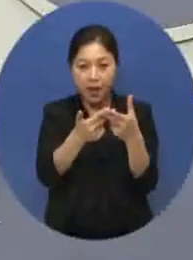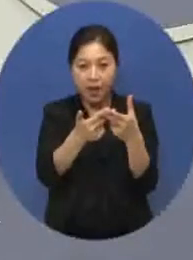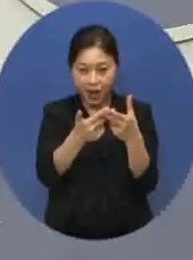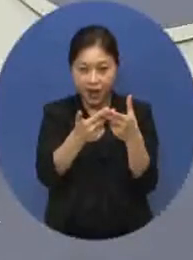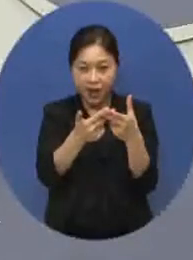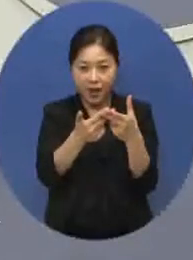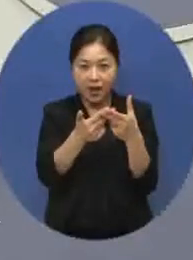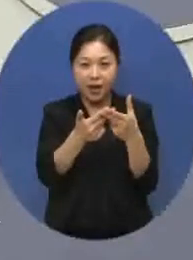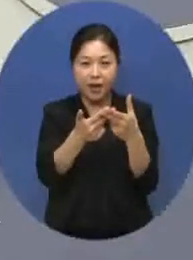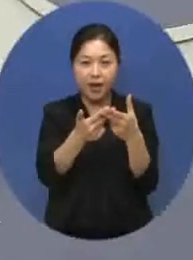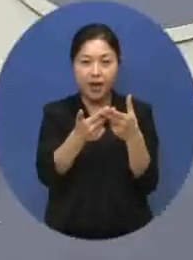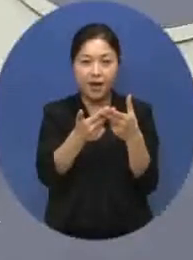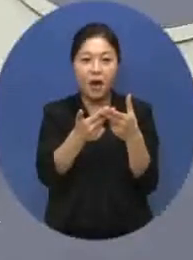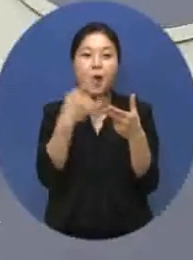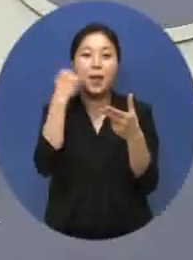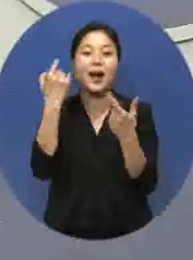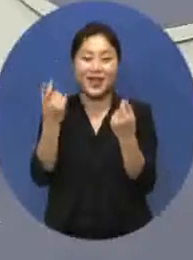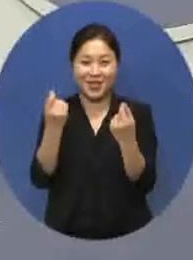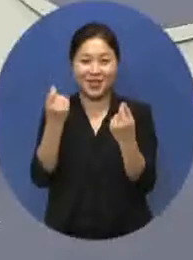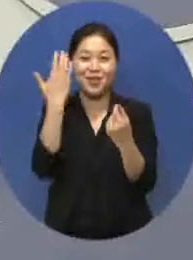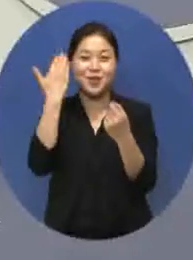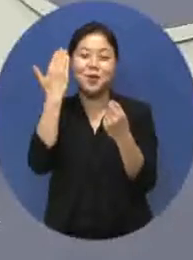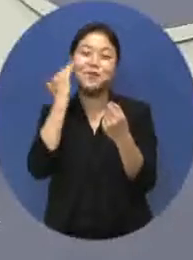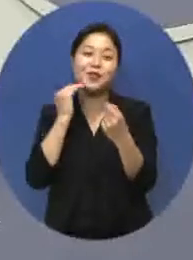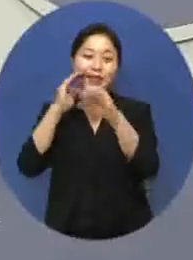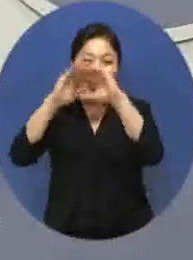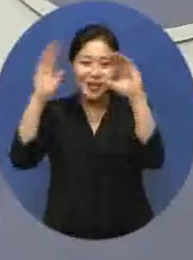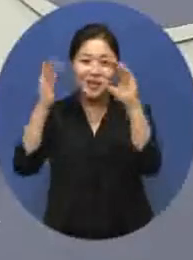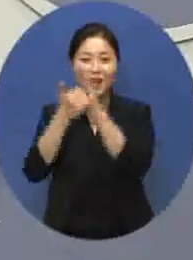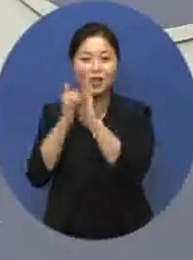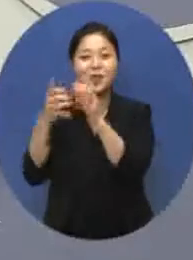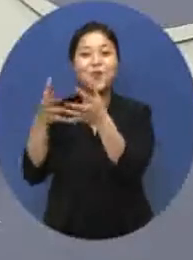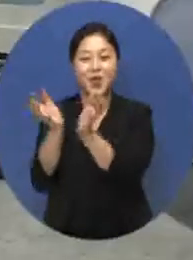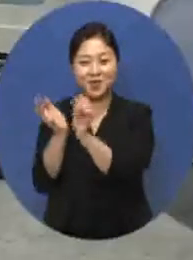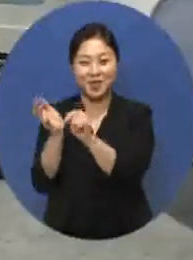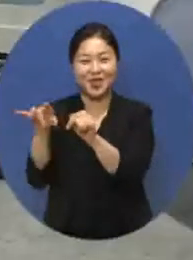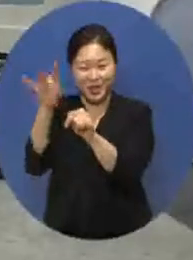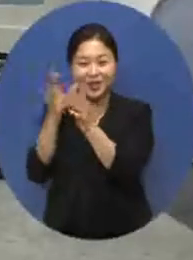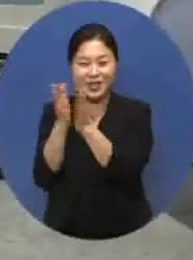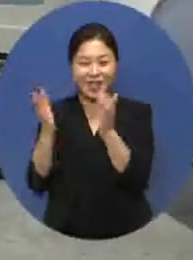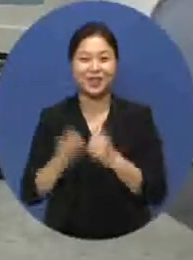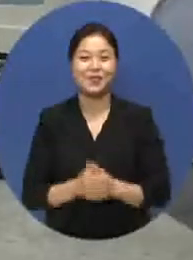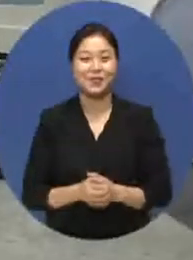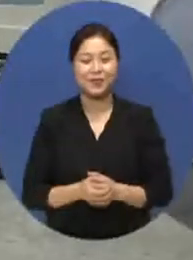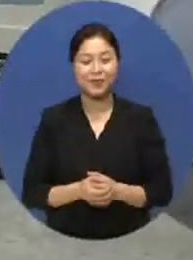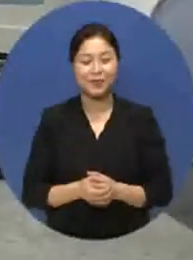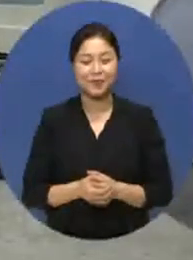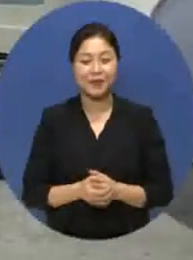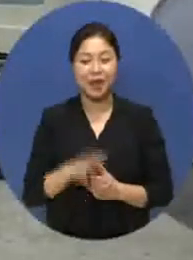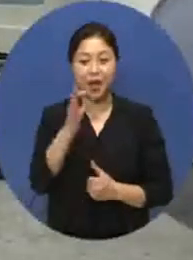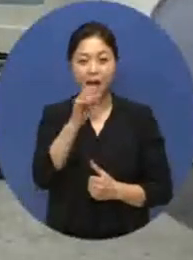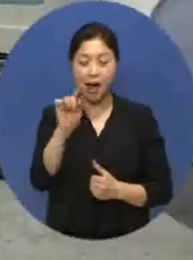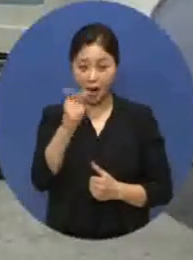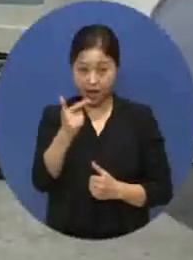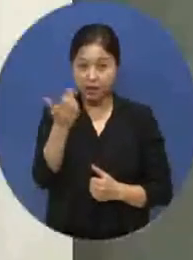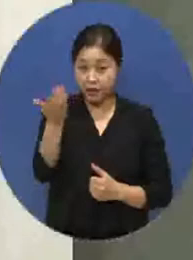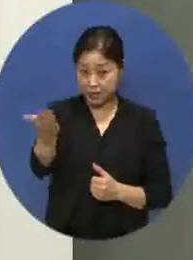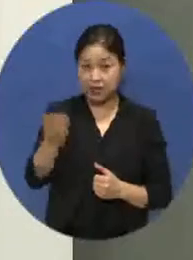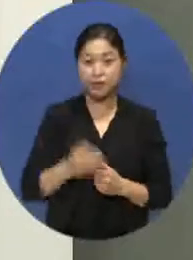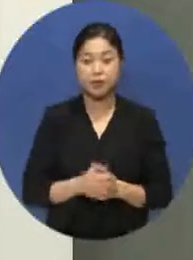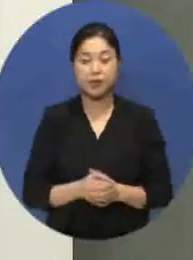푸른하늘 가족모임이라는 이름으로 장애인 활동을 시작을 했습니다. 아, 예. 그러십니까? 예. 그 안중원